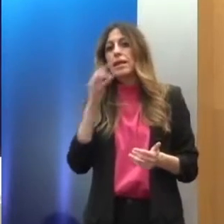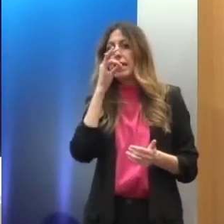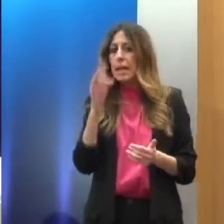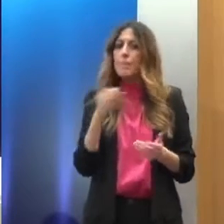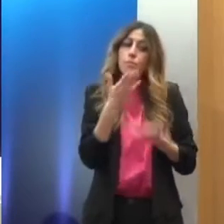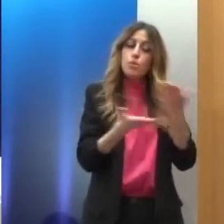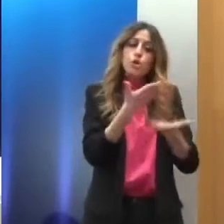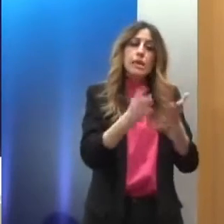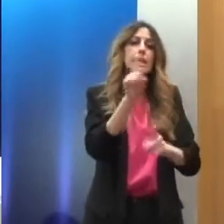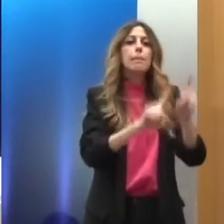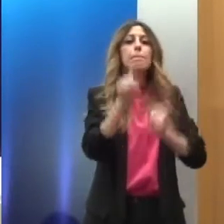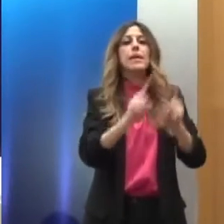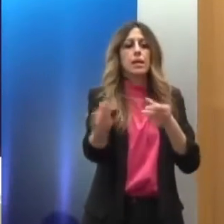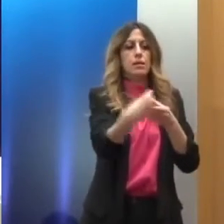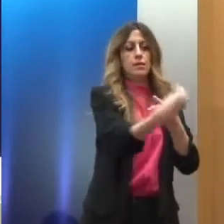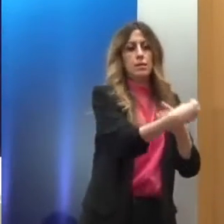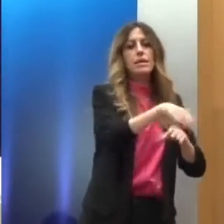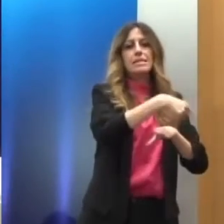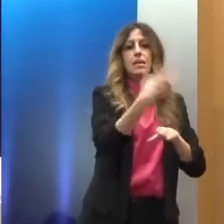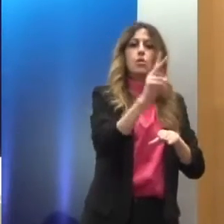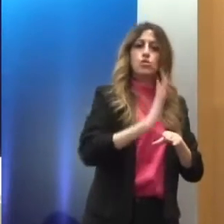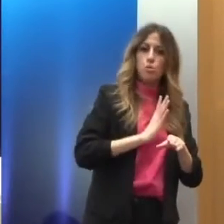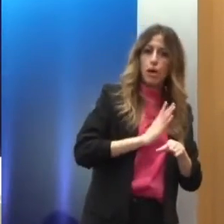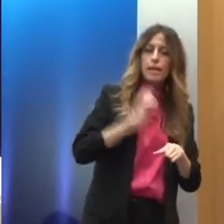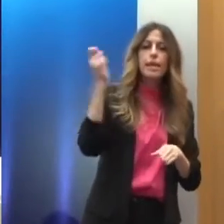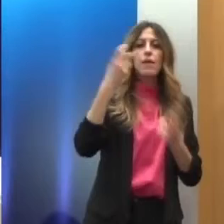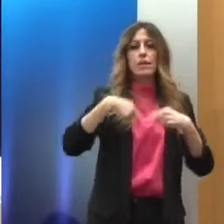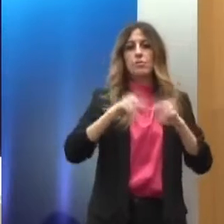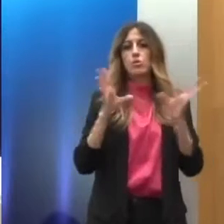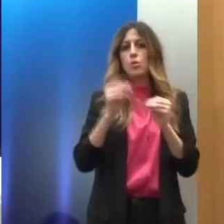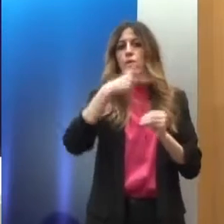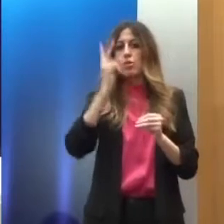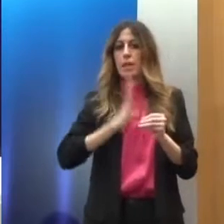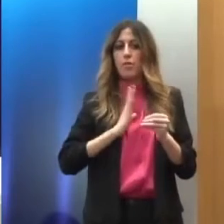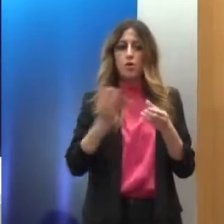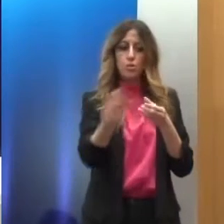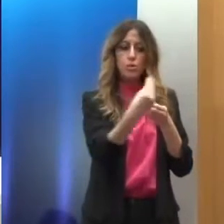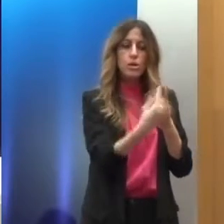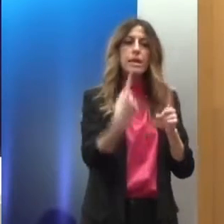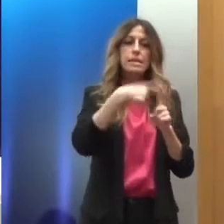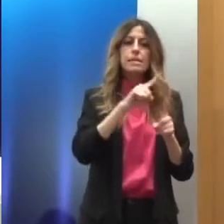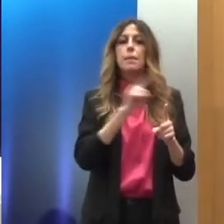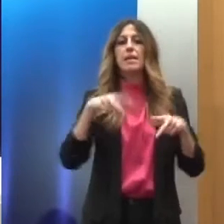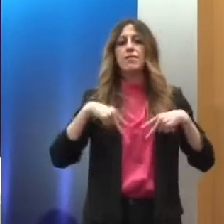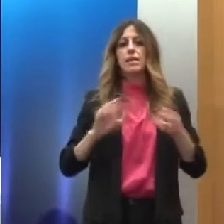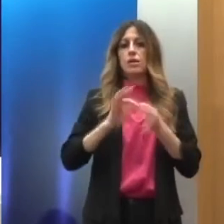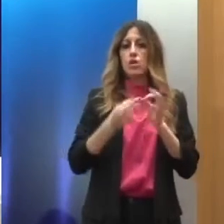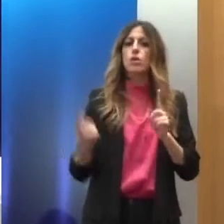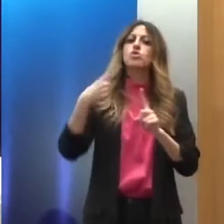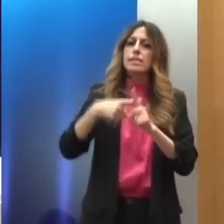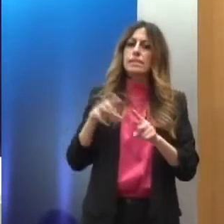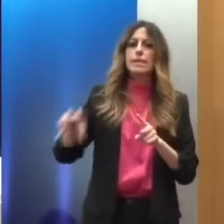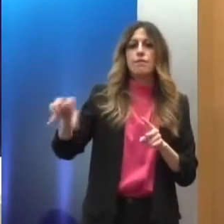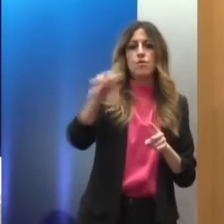σύνθεση. Συνήγορο του Πολίτη, η Εθνική Επιτροπή για τα Δικαιώματα του Ανθρώπου και ΜΚΟ μαζί με τους αρμόδιους φορείς.